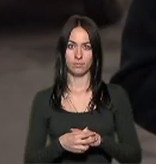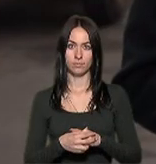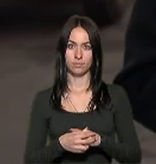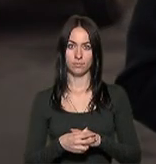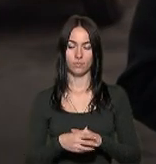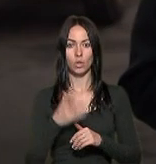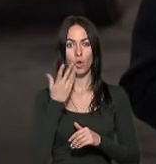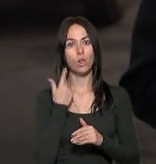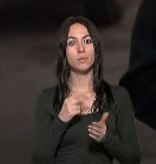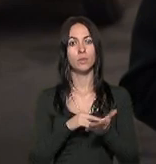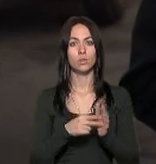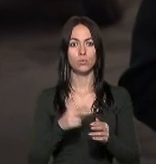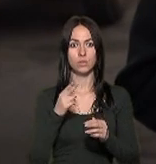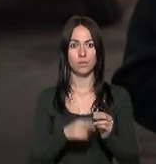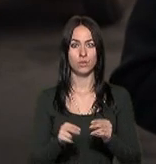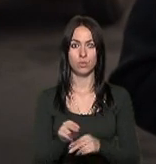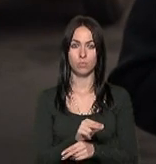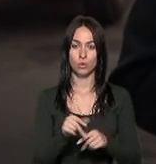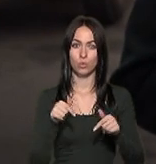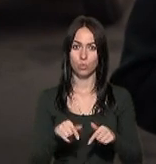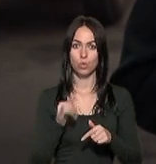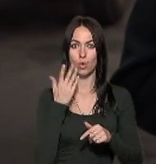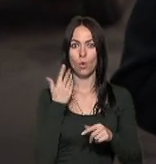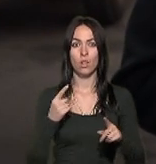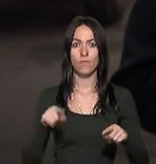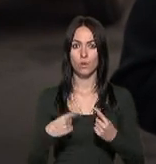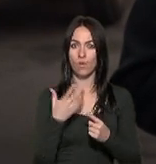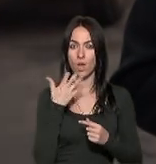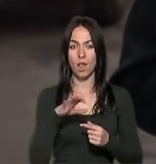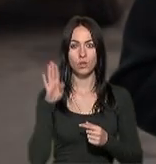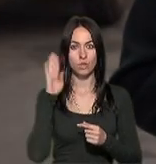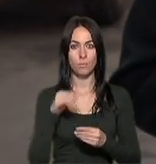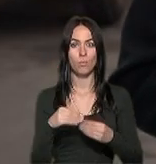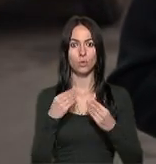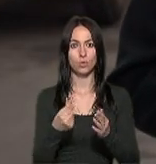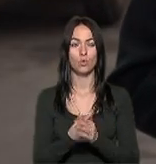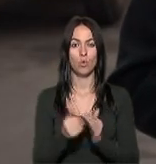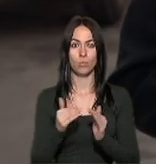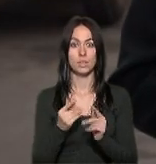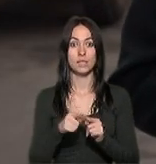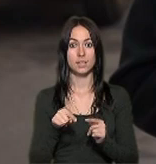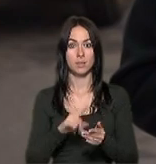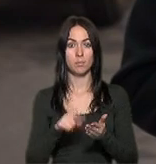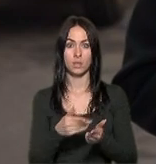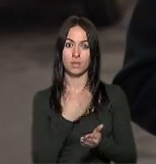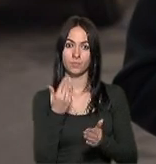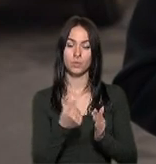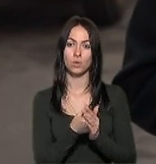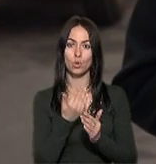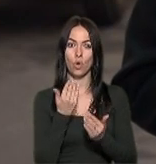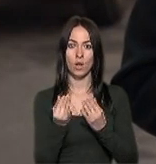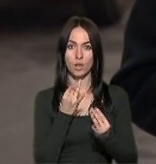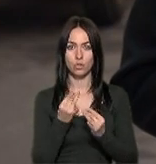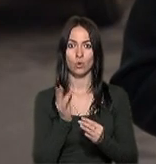Коли планують завершити ремонтні роботи тут та коли відновлять гаряче постачання до будинків? З цим питанням ми звернулися до речниці комунального